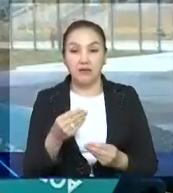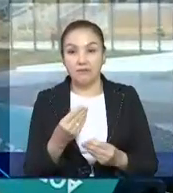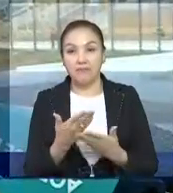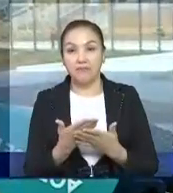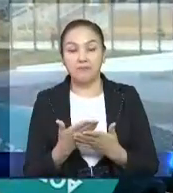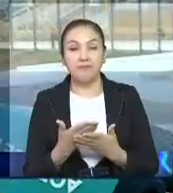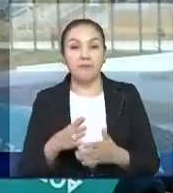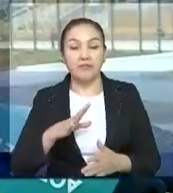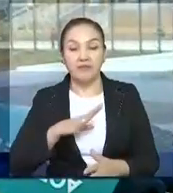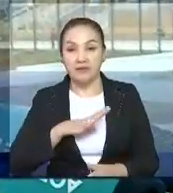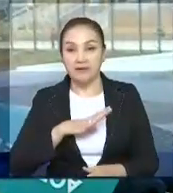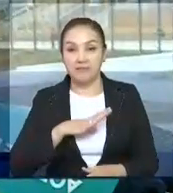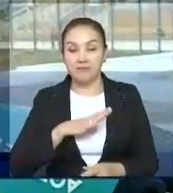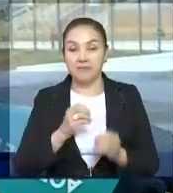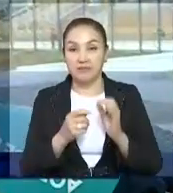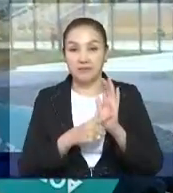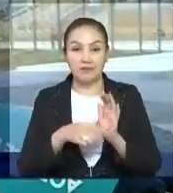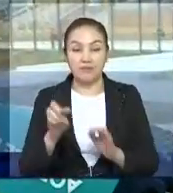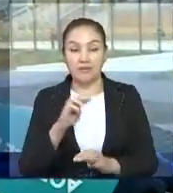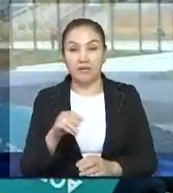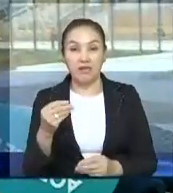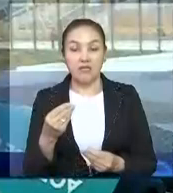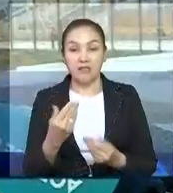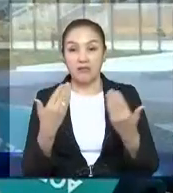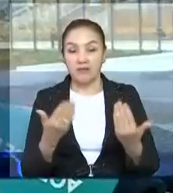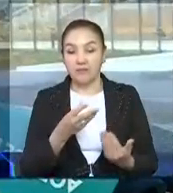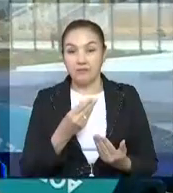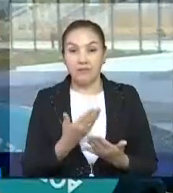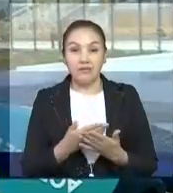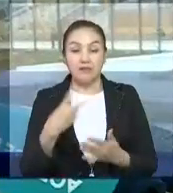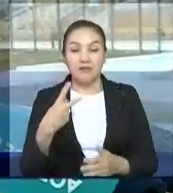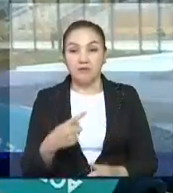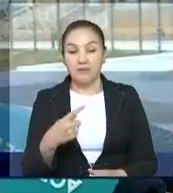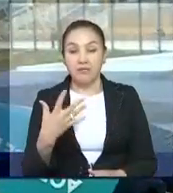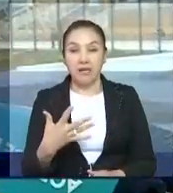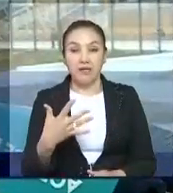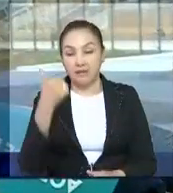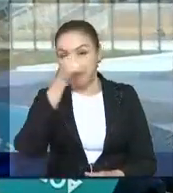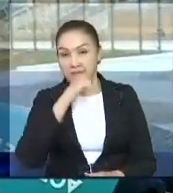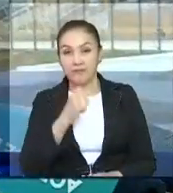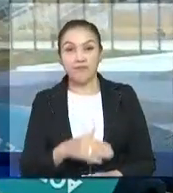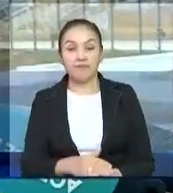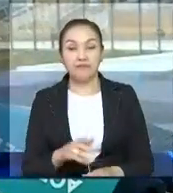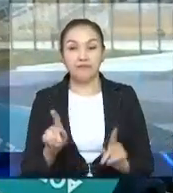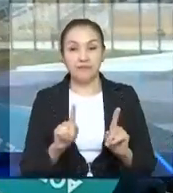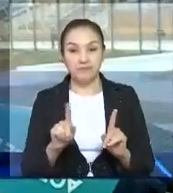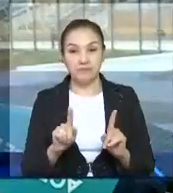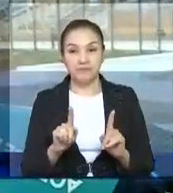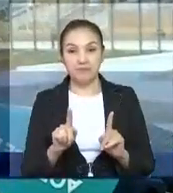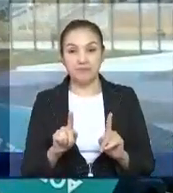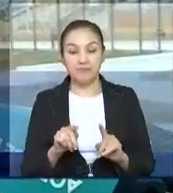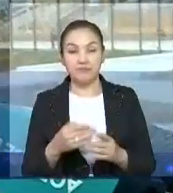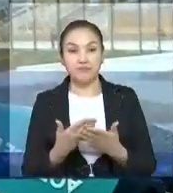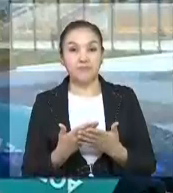и составила 17 миллиардов тенге на период 2021-2025 годы, учитывая, что